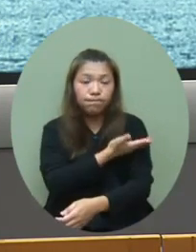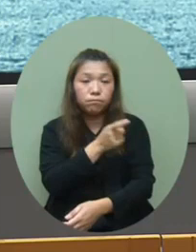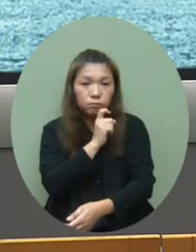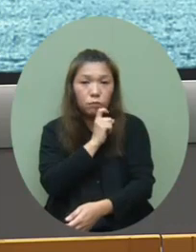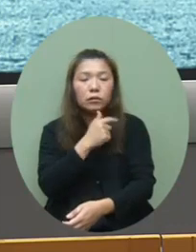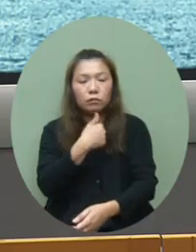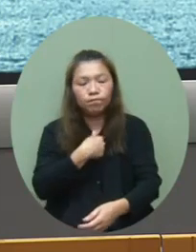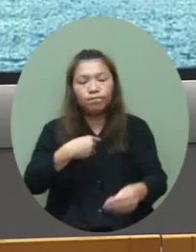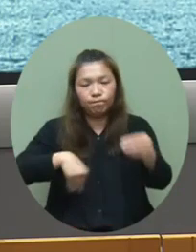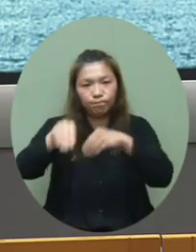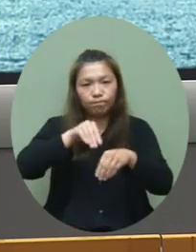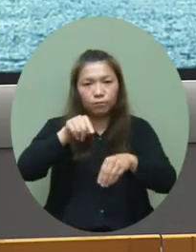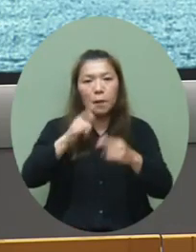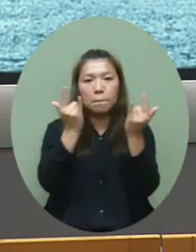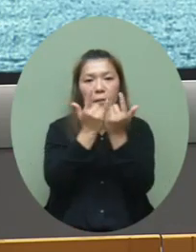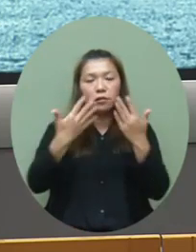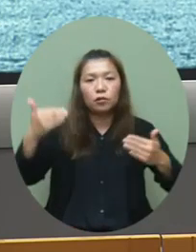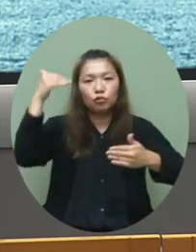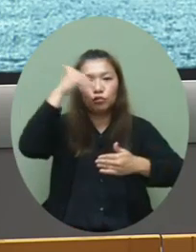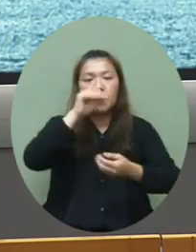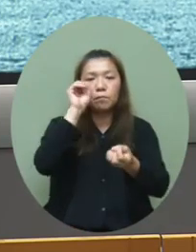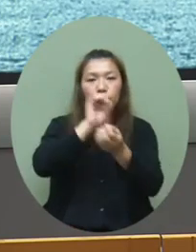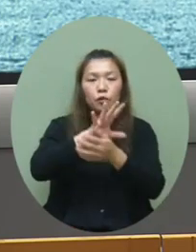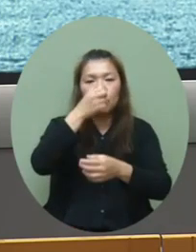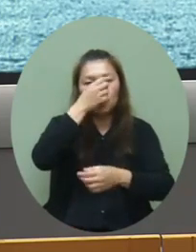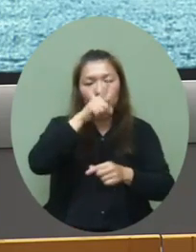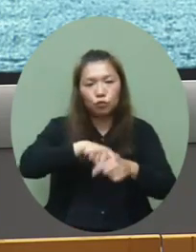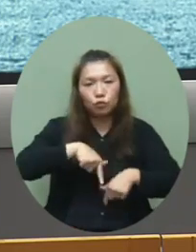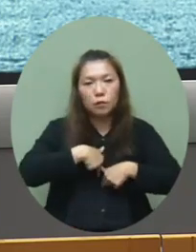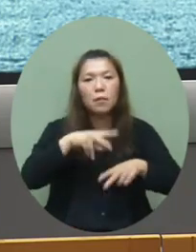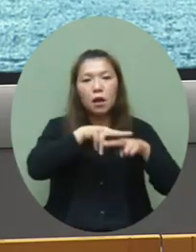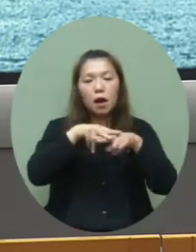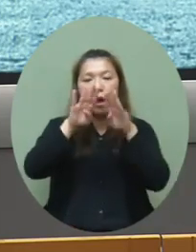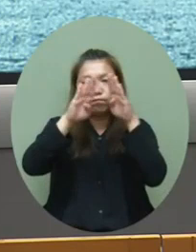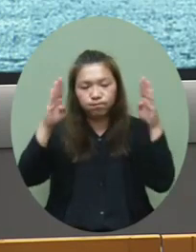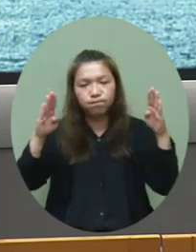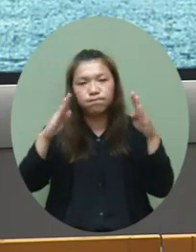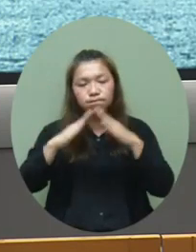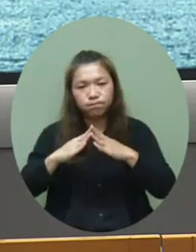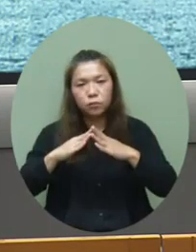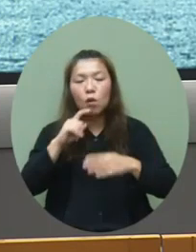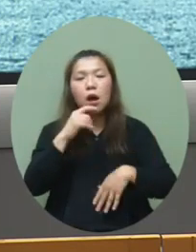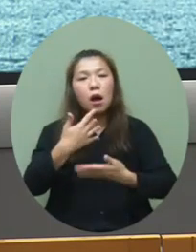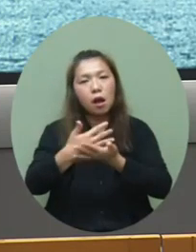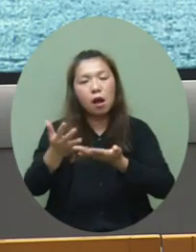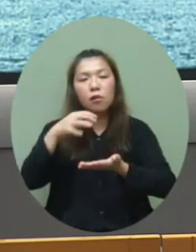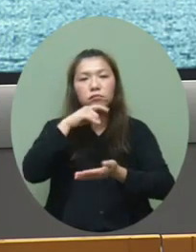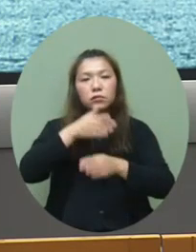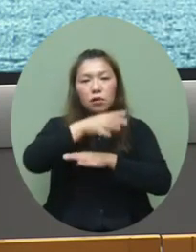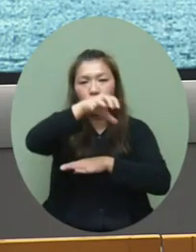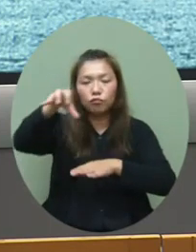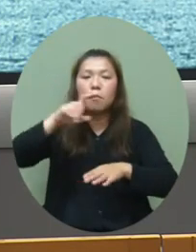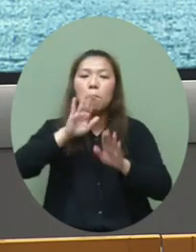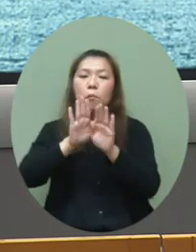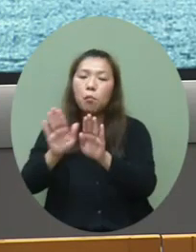哋就會調動去到呢個北大嶼山香港感染控制中心啦、亞博館啦，又或者係其他嘅社區嘅隔離設施去幫手